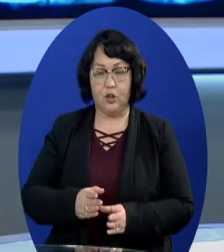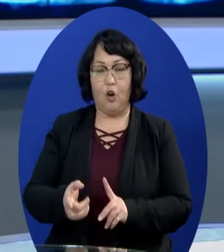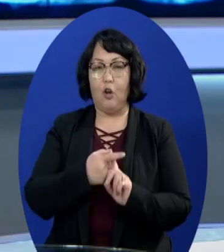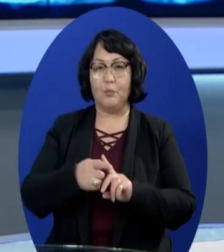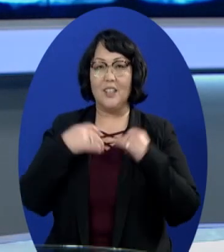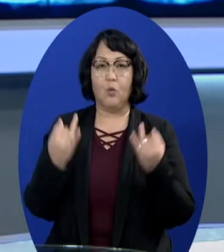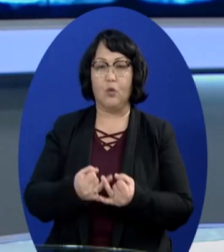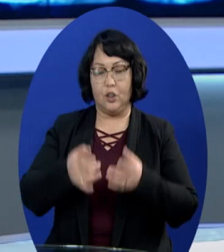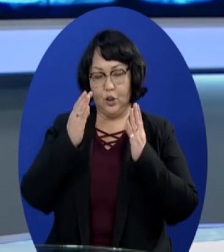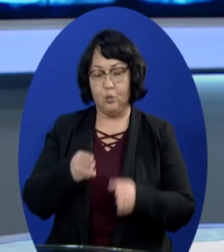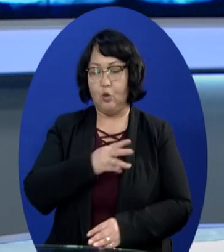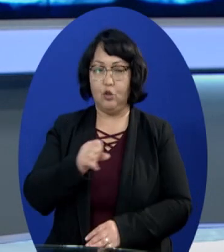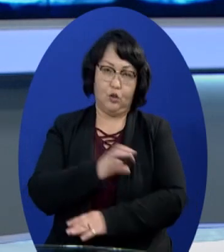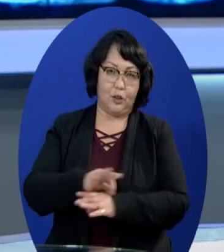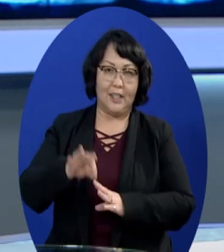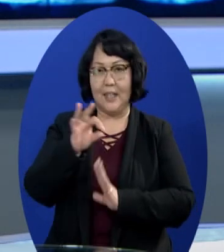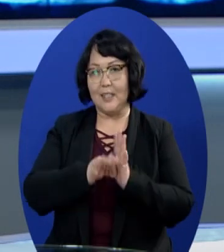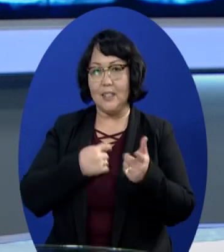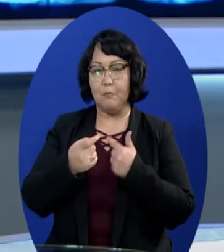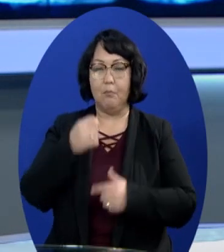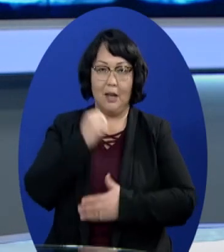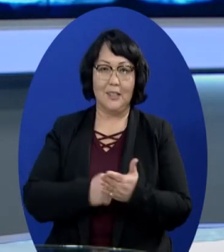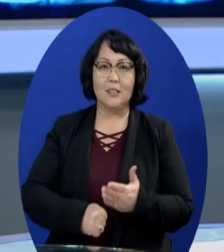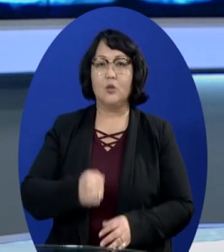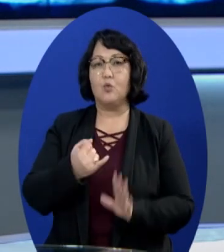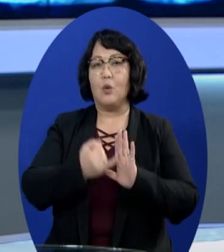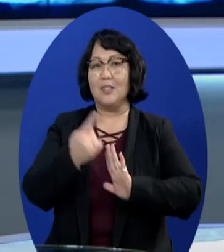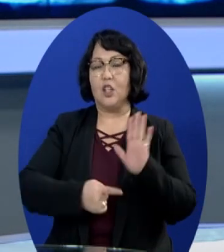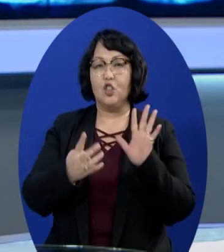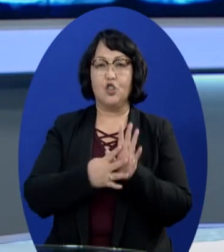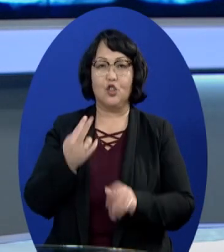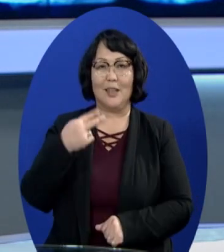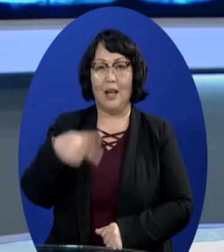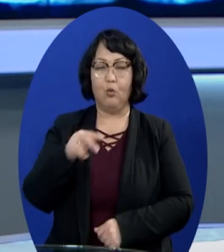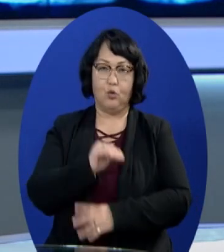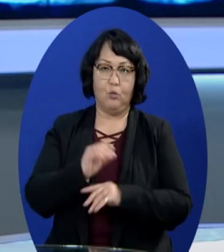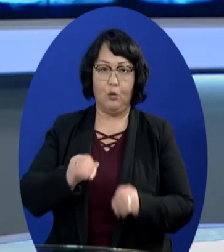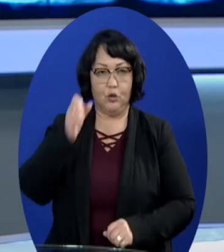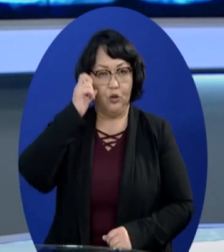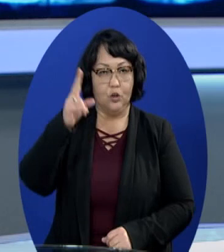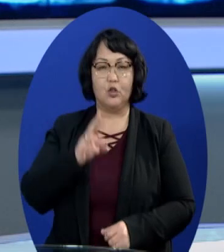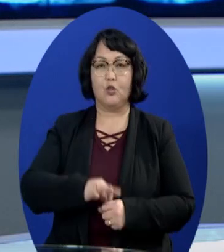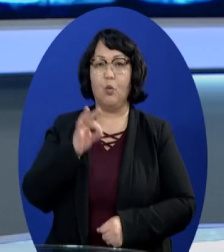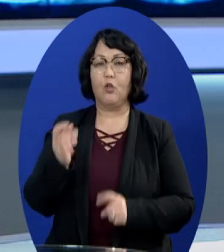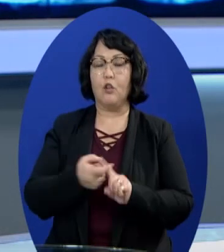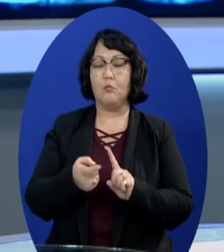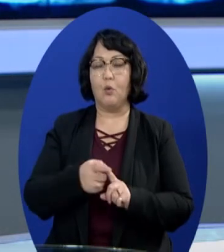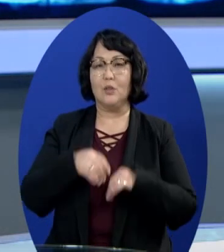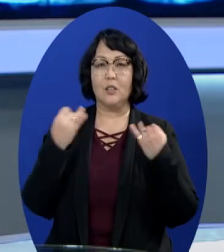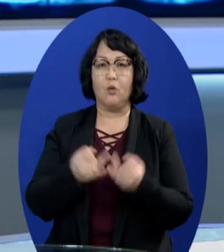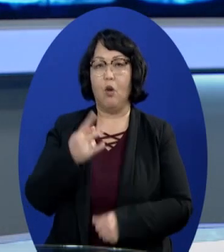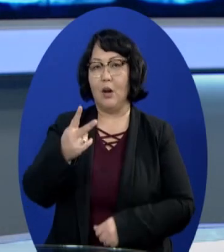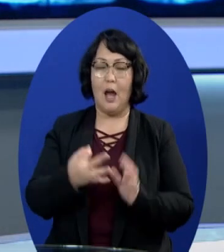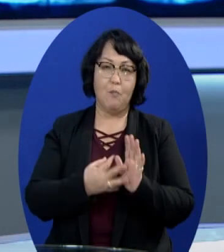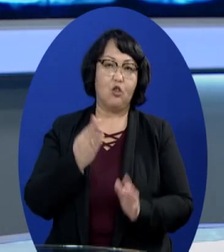хурлын тогтоолын төслийг хилэлцэж батллаа. 6 дугаар сарын 9 буюу 5 гарагт болох ерөнхийлөгчийн сонгуультай хамт улсын хурлын 28 дугаар